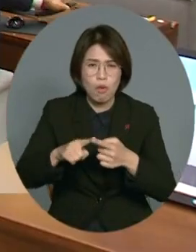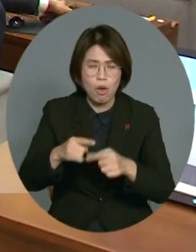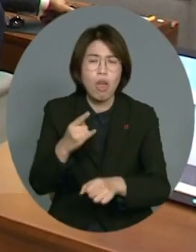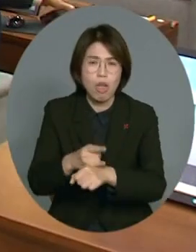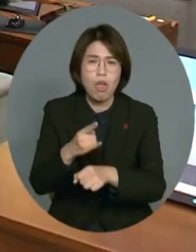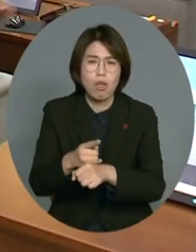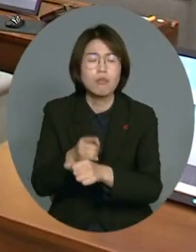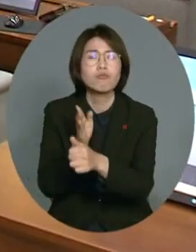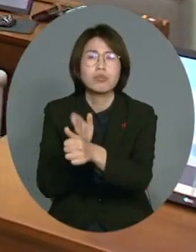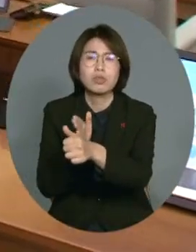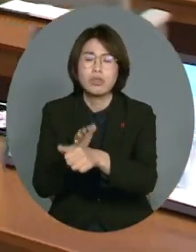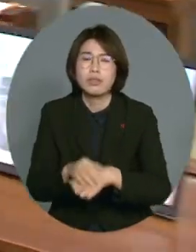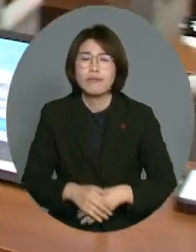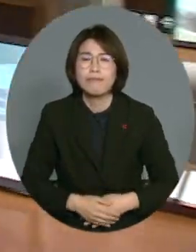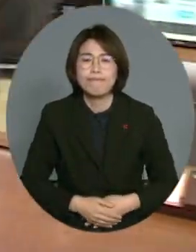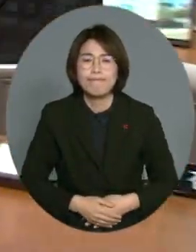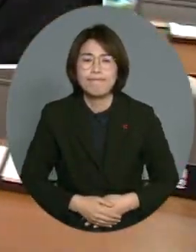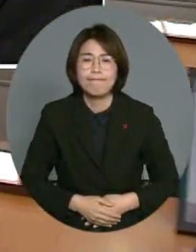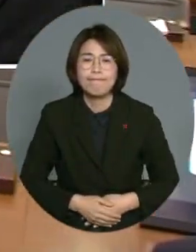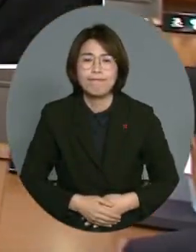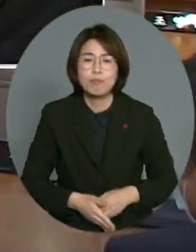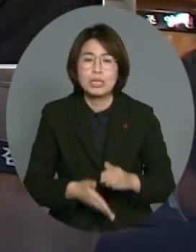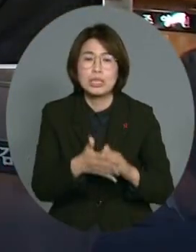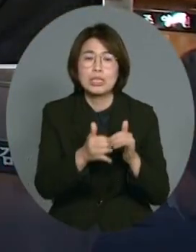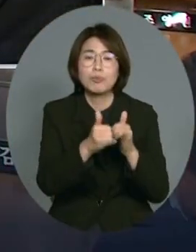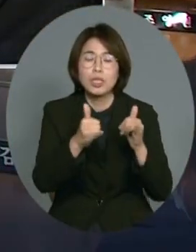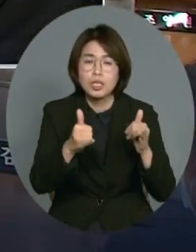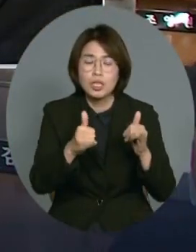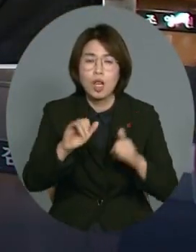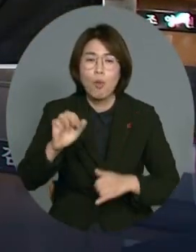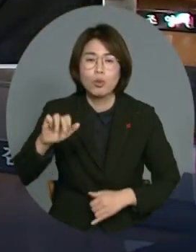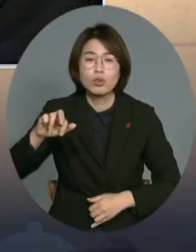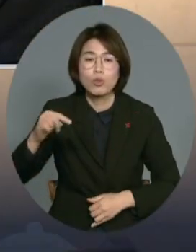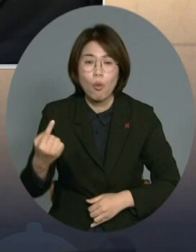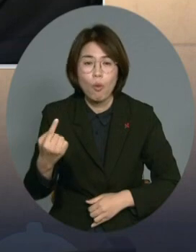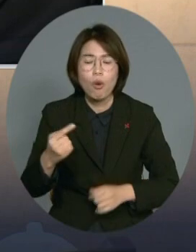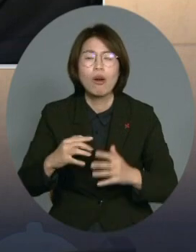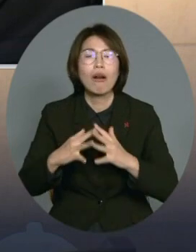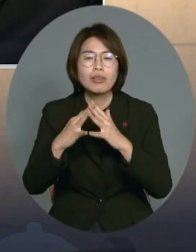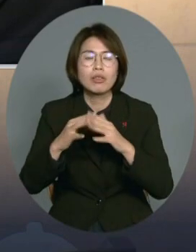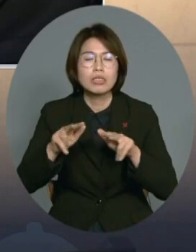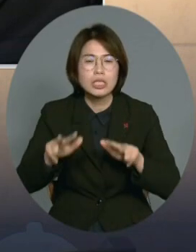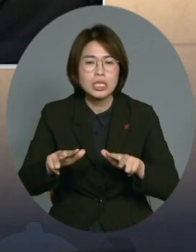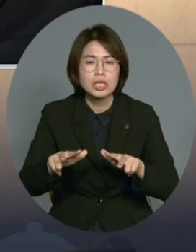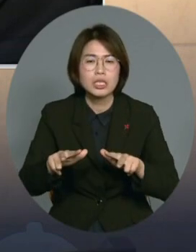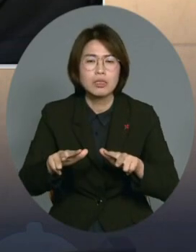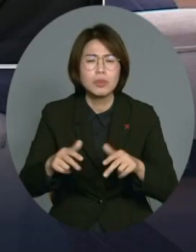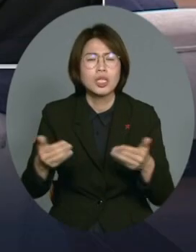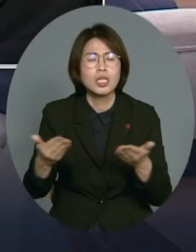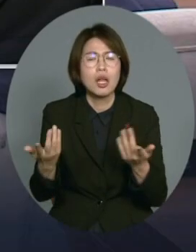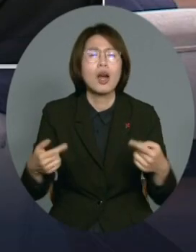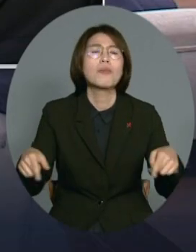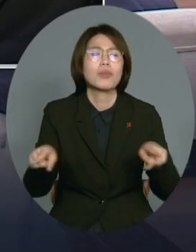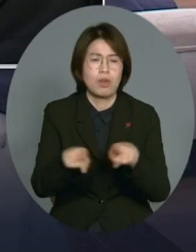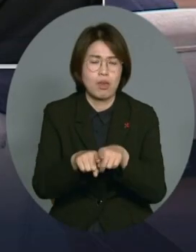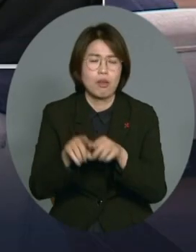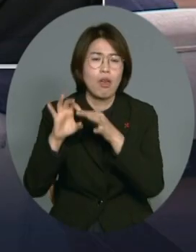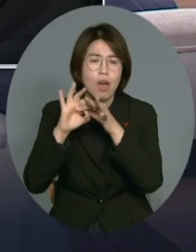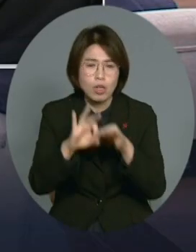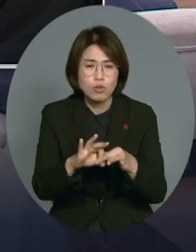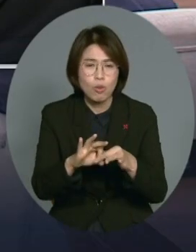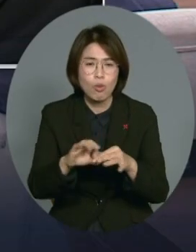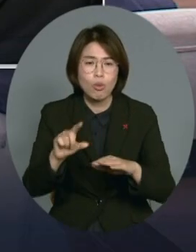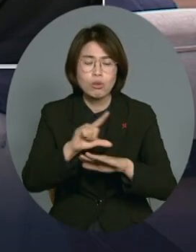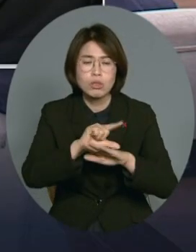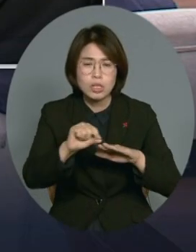다시 촉구하고 나섰습니다 시민들이 포스코에 또 건설 그리고 지금 조업까지 함께 해왔는데 지방의